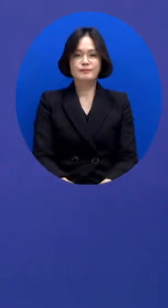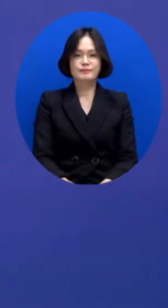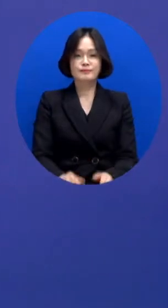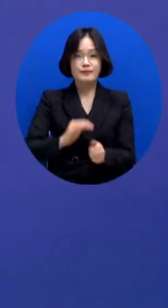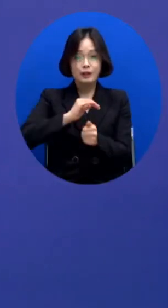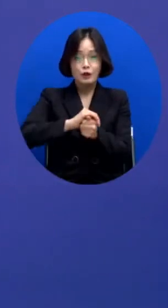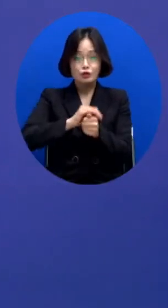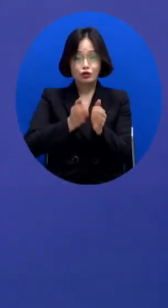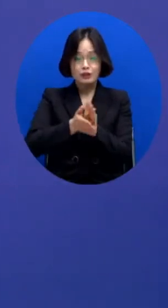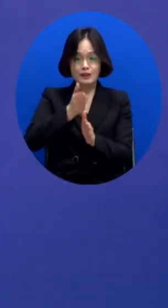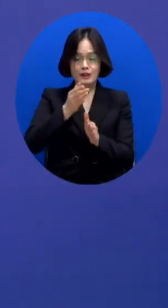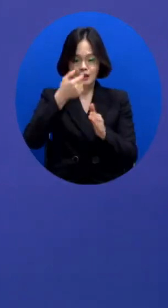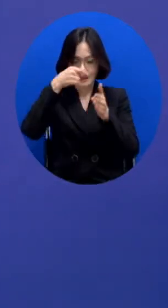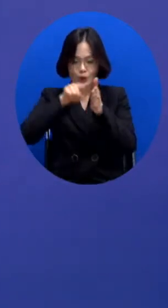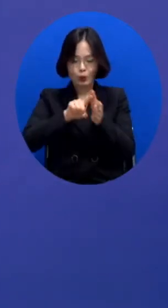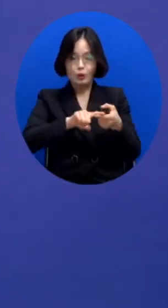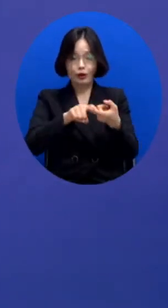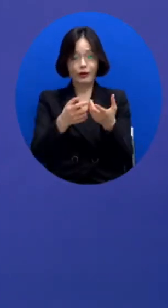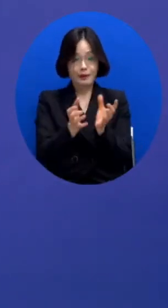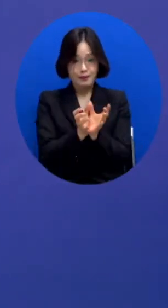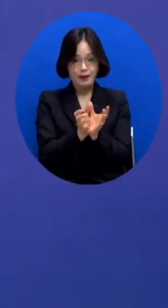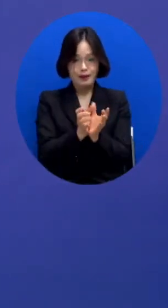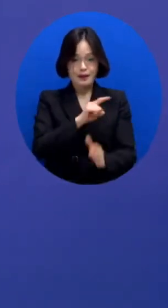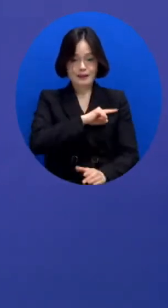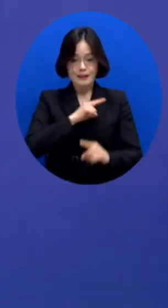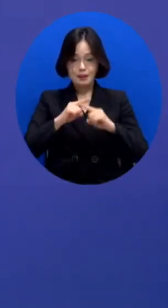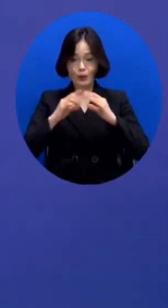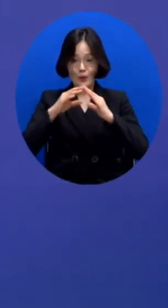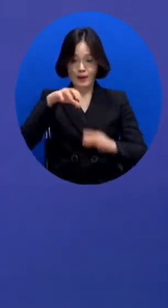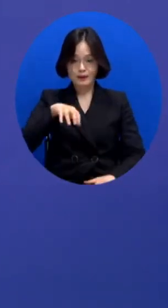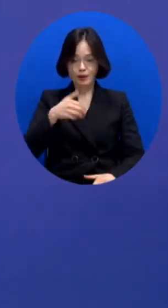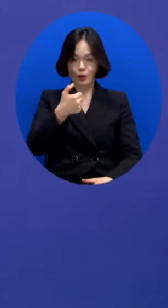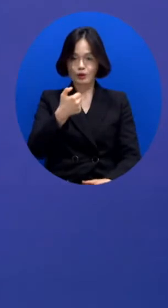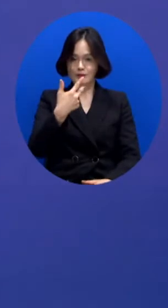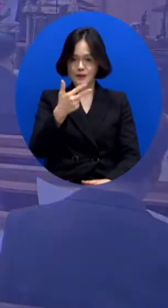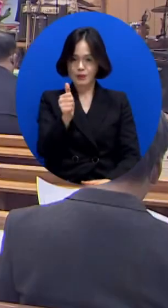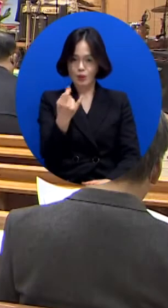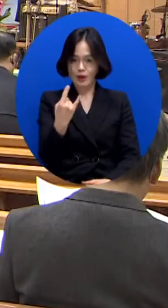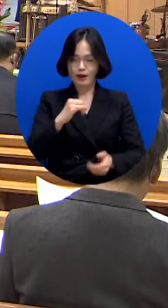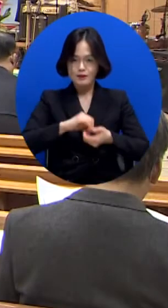경주시 기독교연합회가 경주제일교회에서 57회 정기총회를 열었습니다.